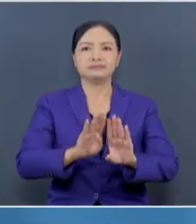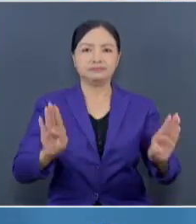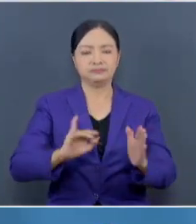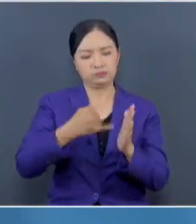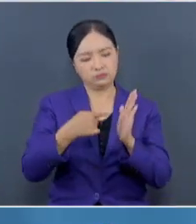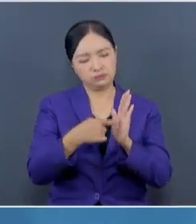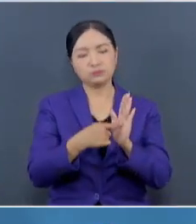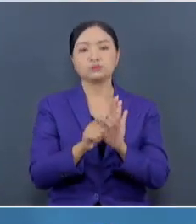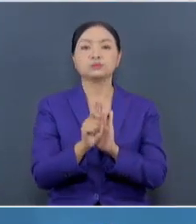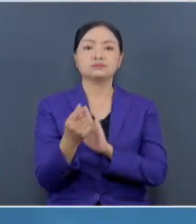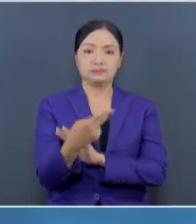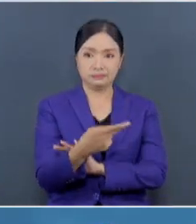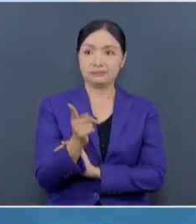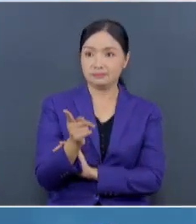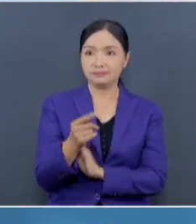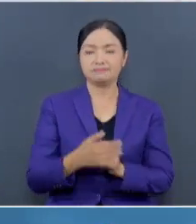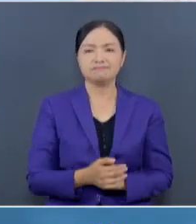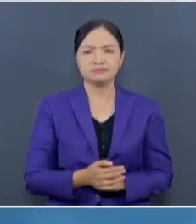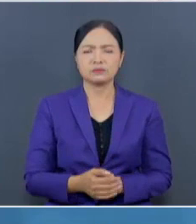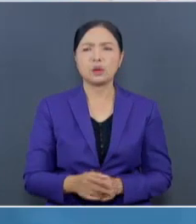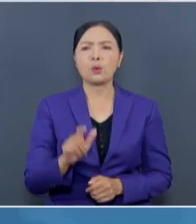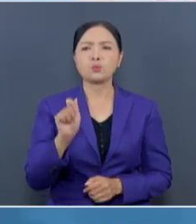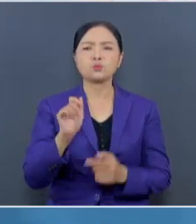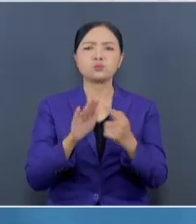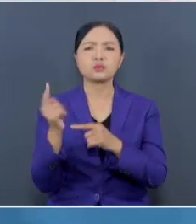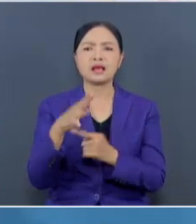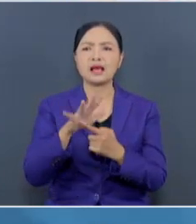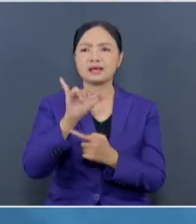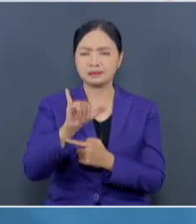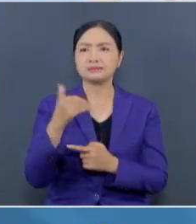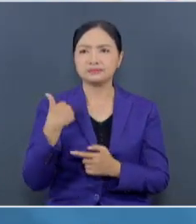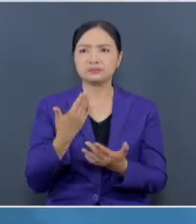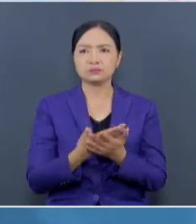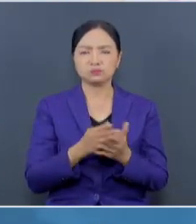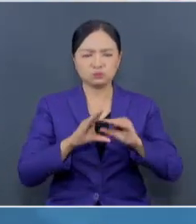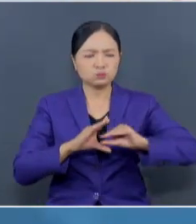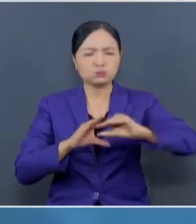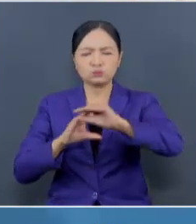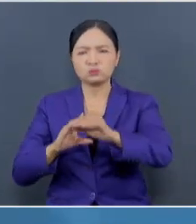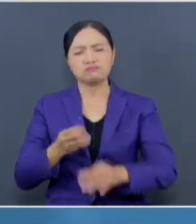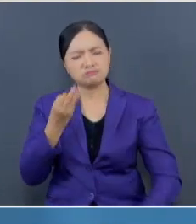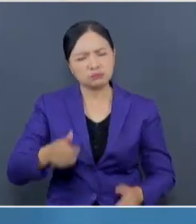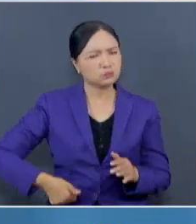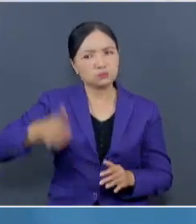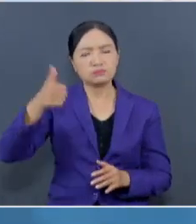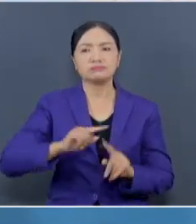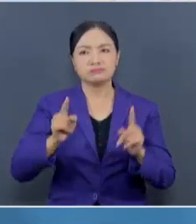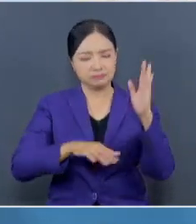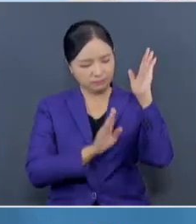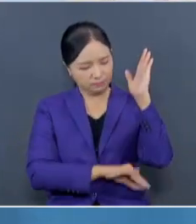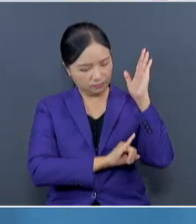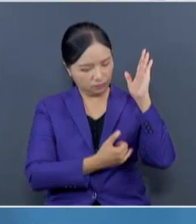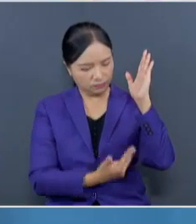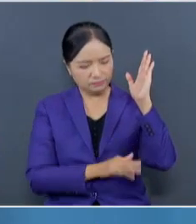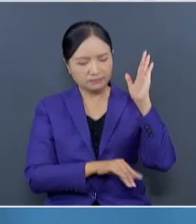านีก็ยอมรับเลยฮะอุทัยธานีเนี่ยปล่อยเงินกู้ทั่วประเทศเยอะที่สุดยกเว้น3จังหวัดชายแดนภาค